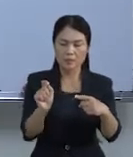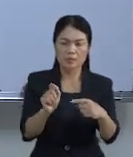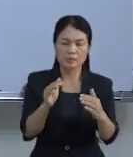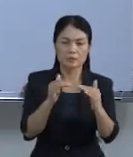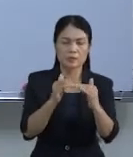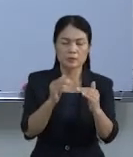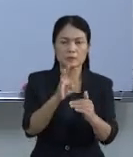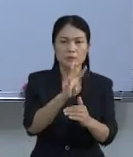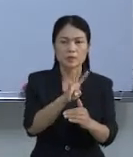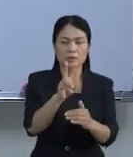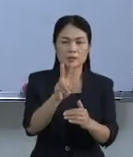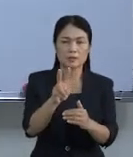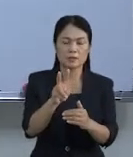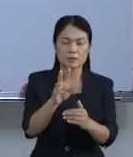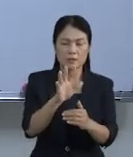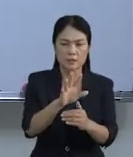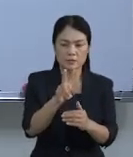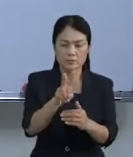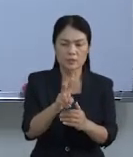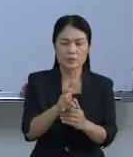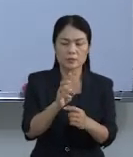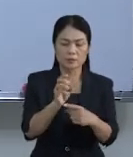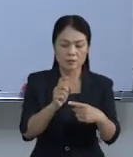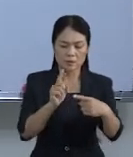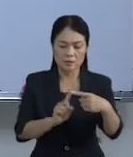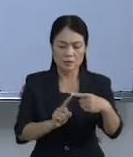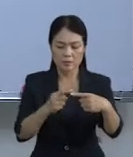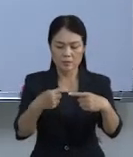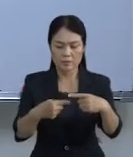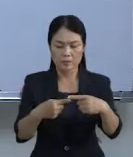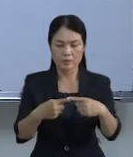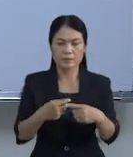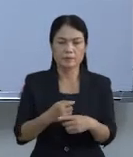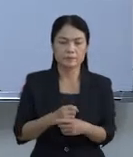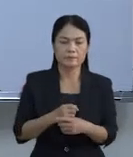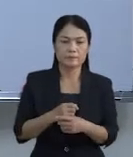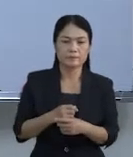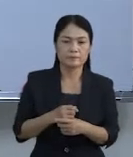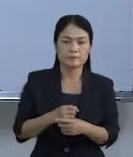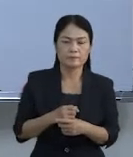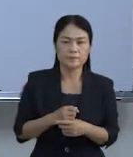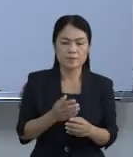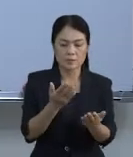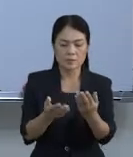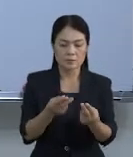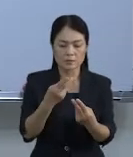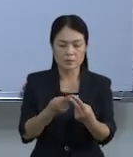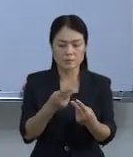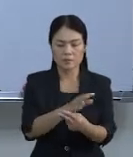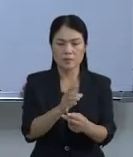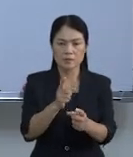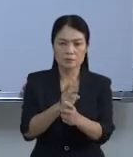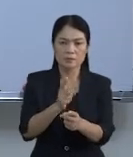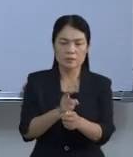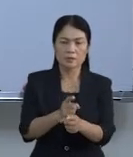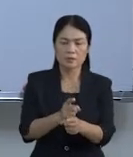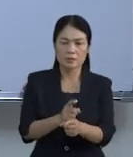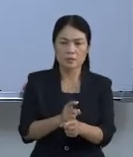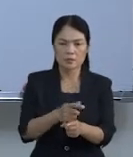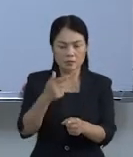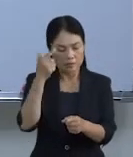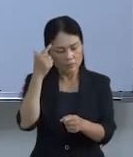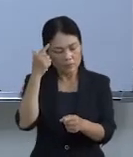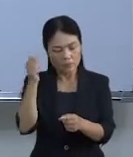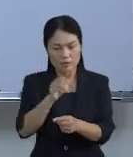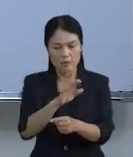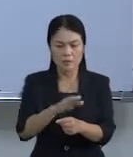mà nâng hà sắp bí lứa mùi bọn nè còn tiền tuần chụp lại câu nữa tâm trời bữa trời mà này là còn chạc